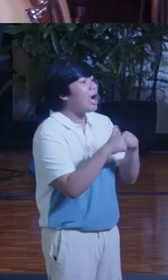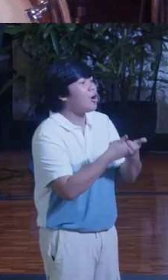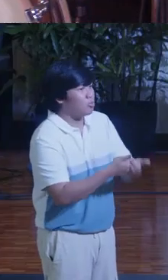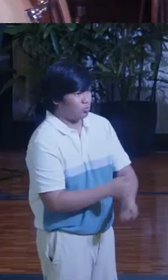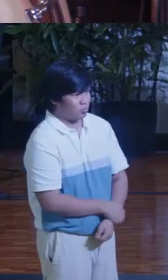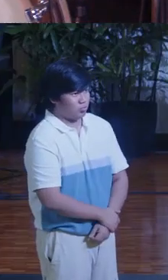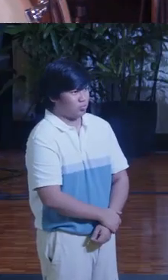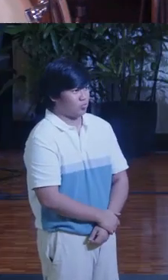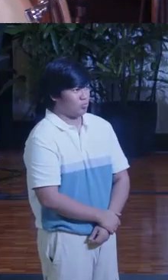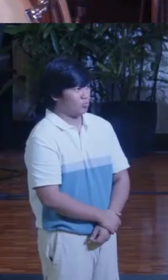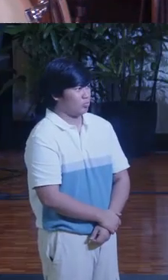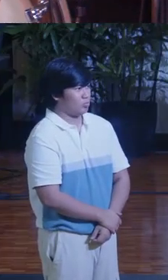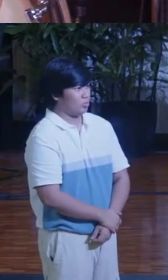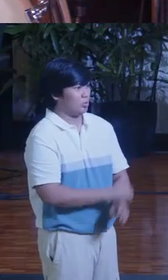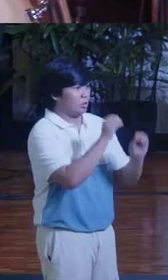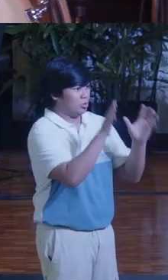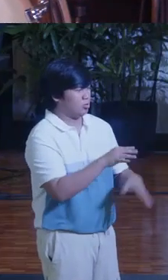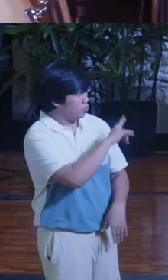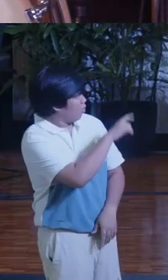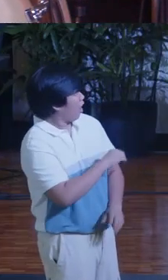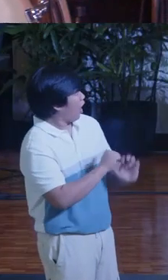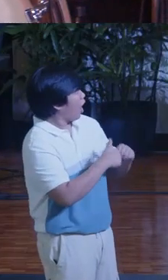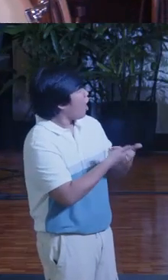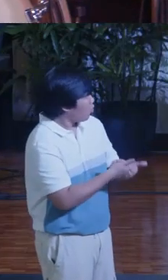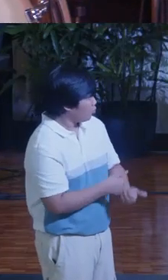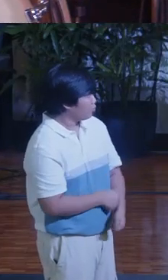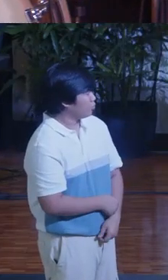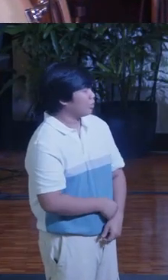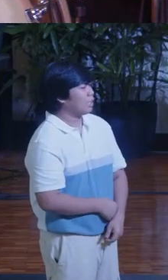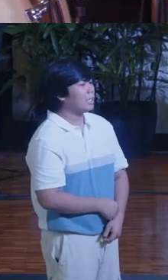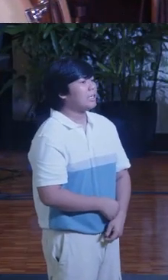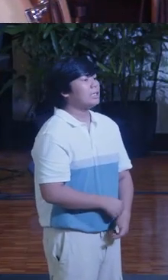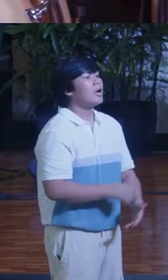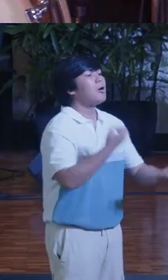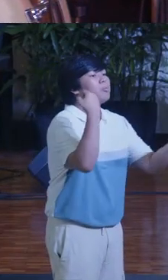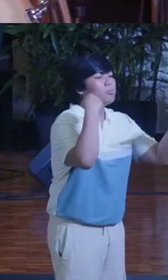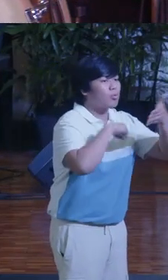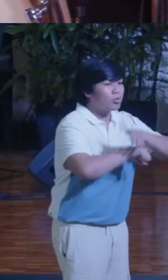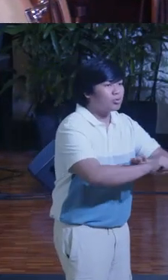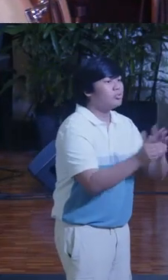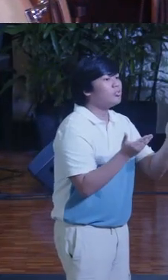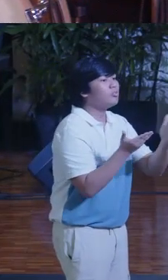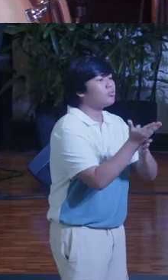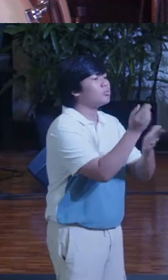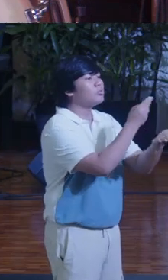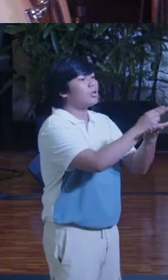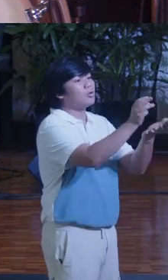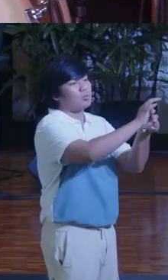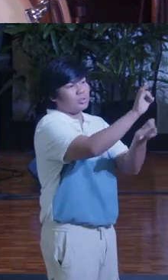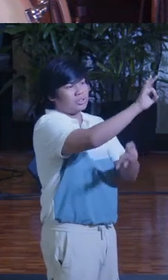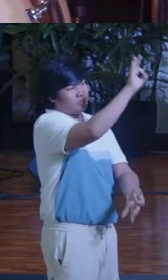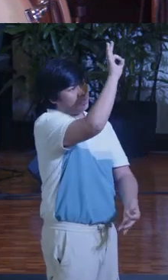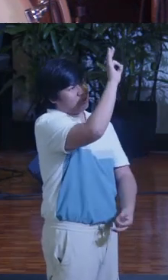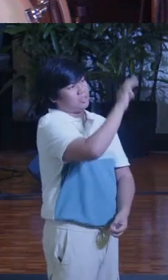Those who are born of the flesh are of the flesh. Those who are born of the Spirit are of the Spirit.